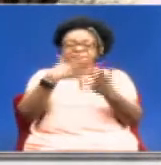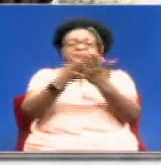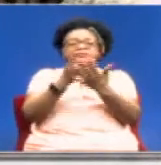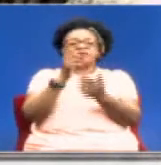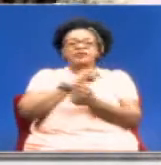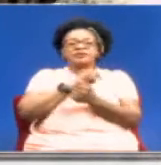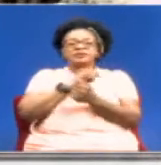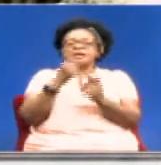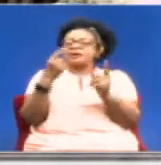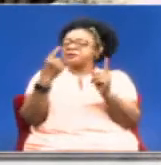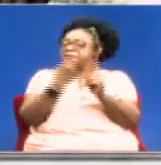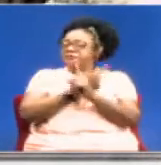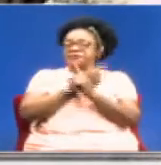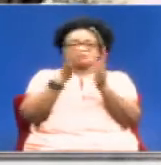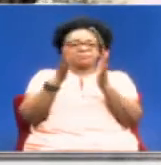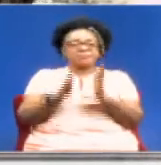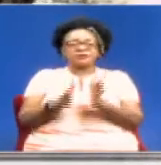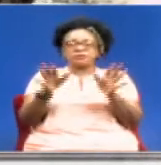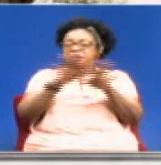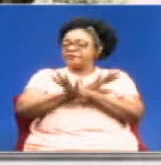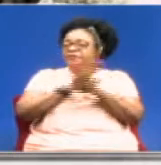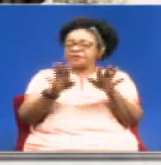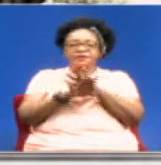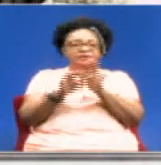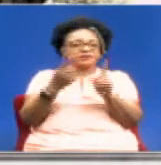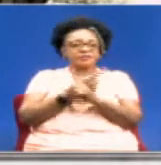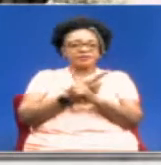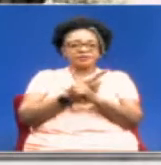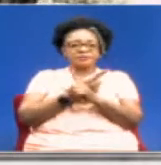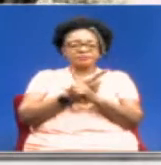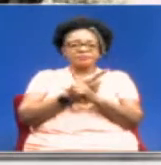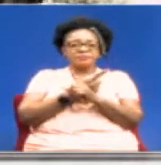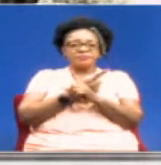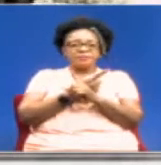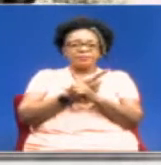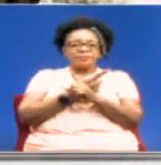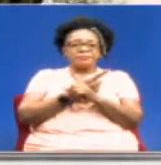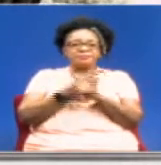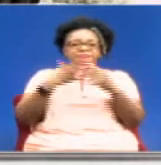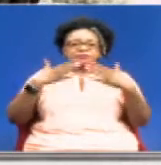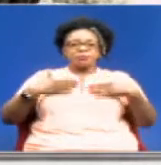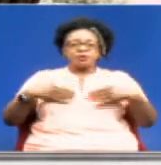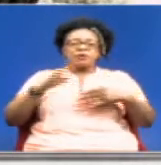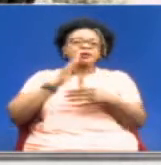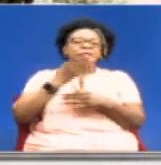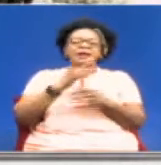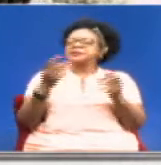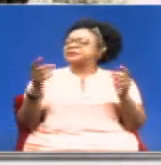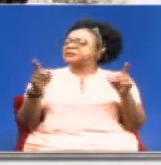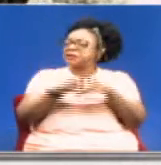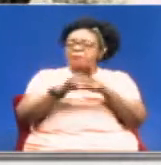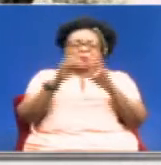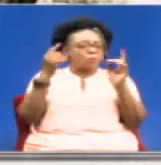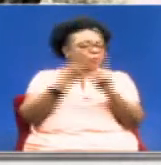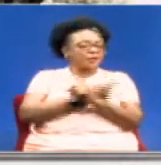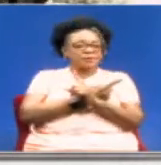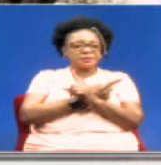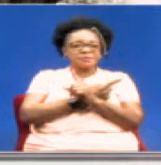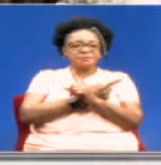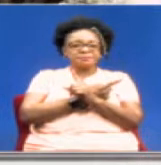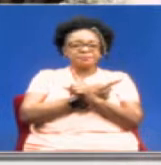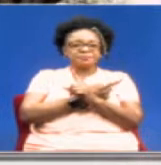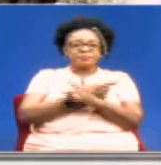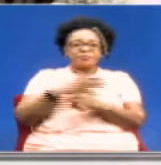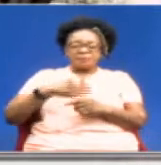Different person, different everything. Kutoka body structure, body color, hawafanani. Mama